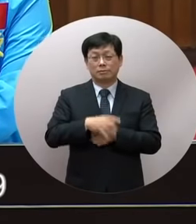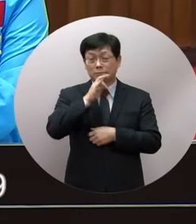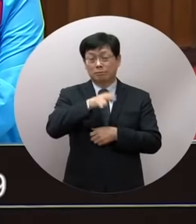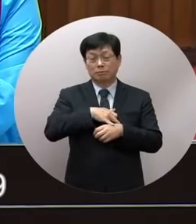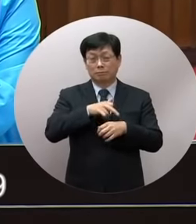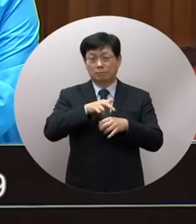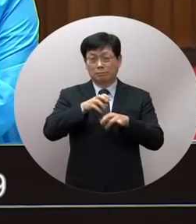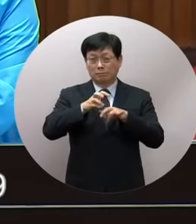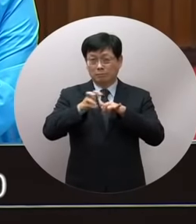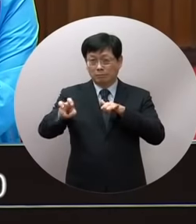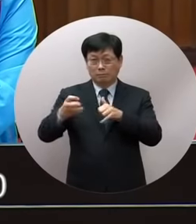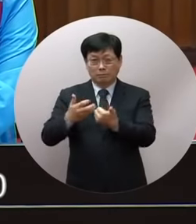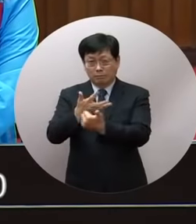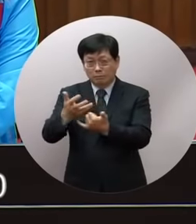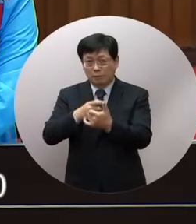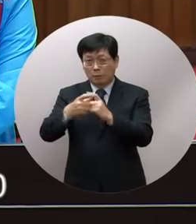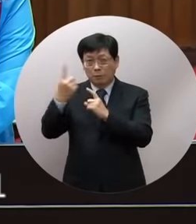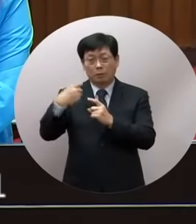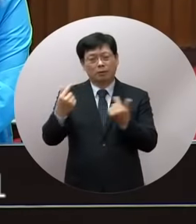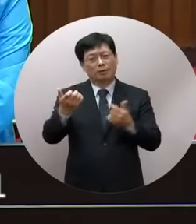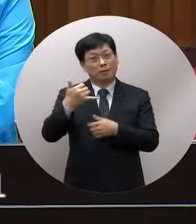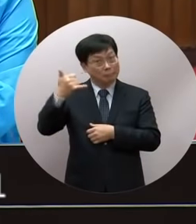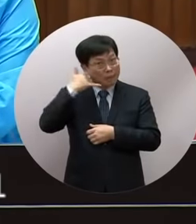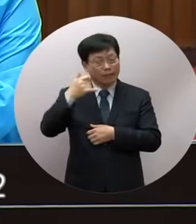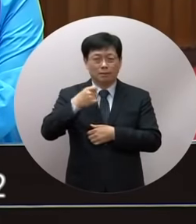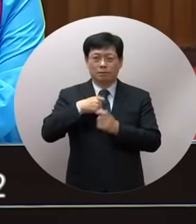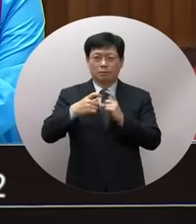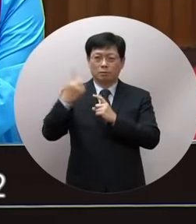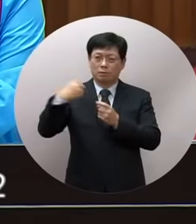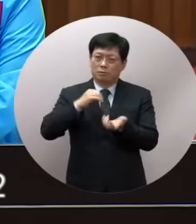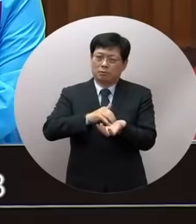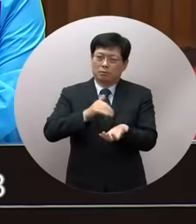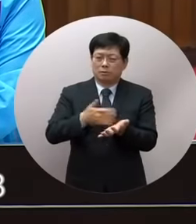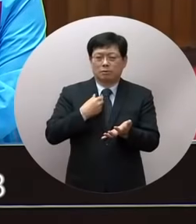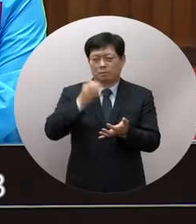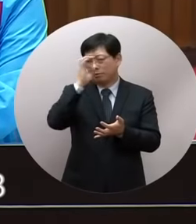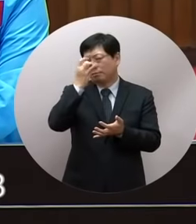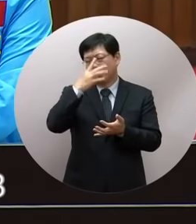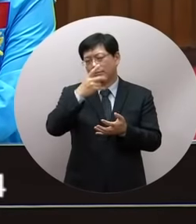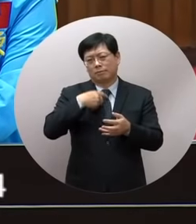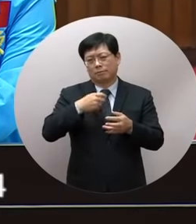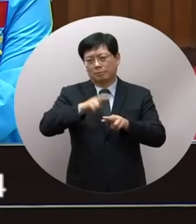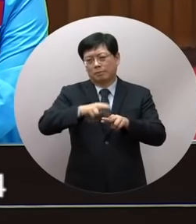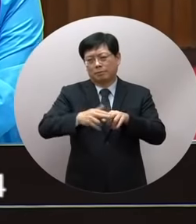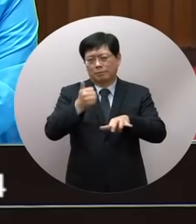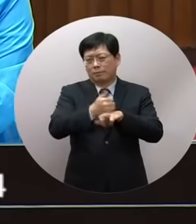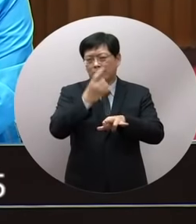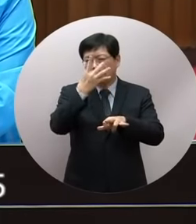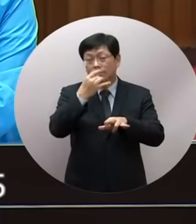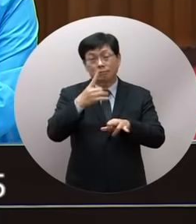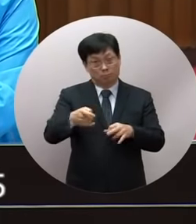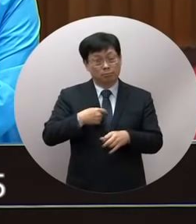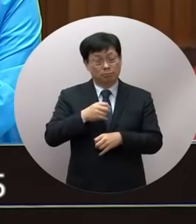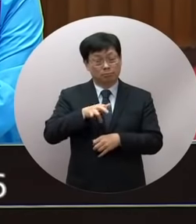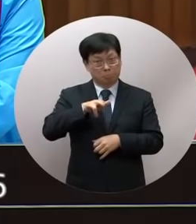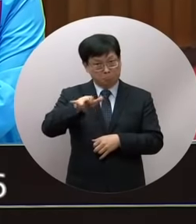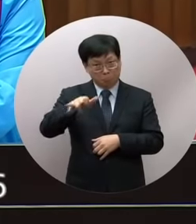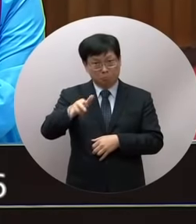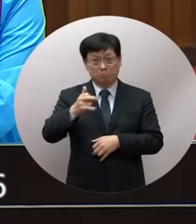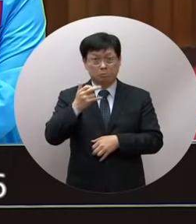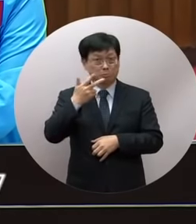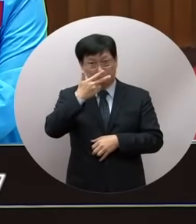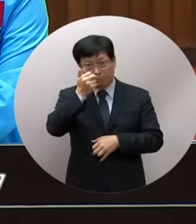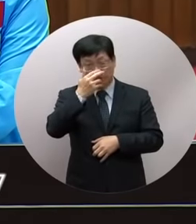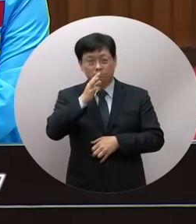离岛这个居民往返，像我刚又接到一个电话，民众要过来就医，没有位置这样子，所以这个行的便利哈，也是我们的这